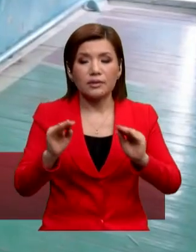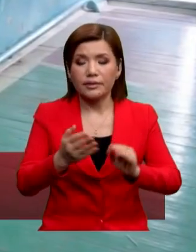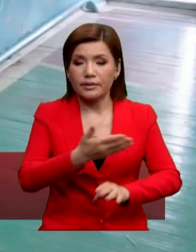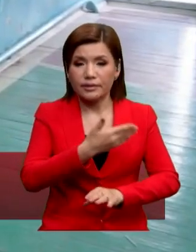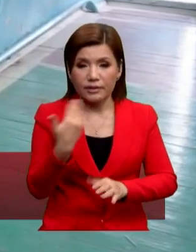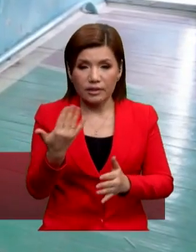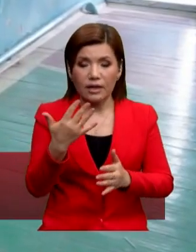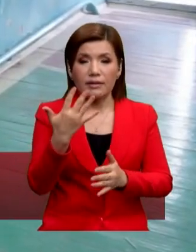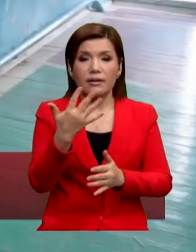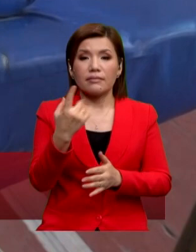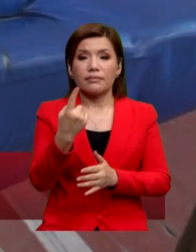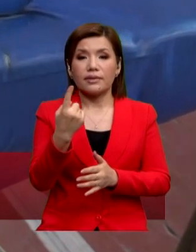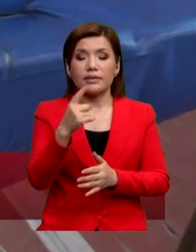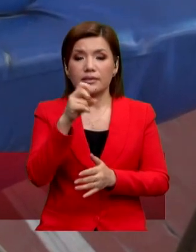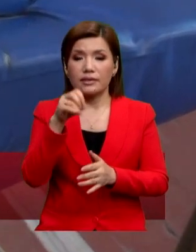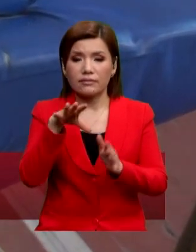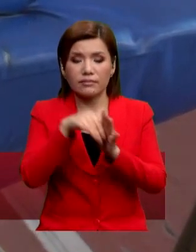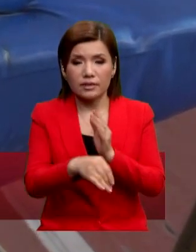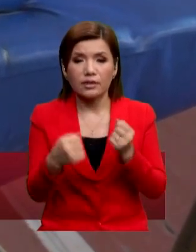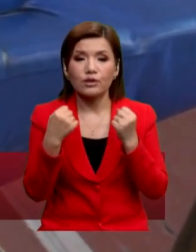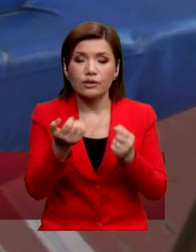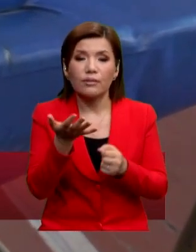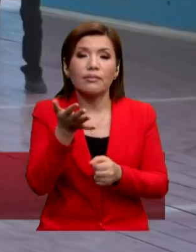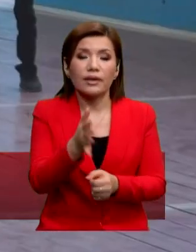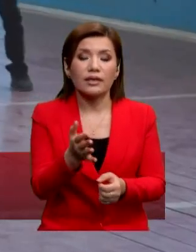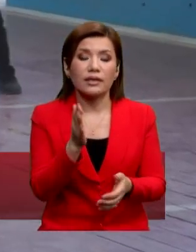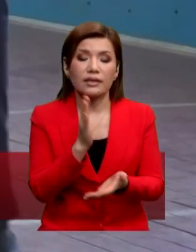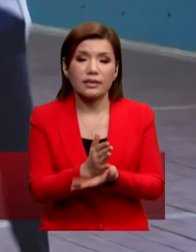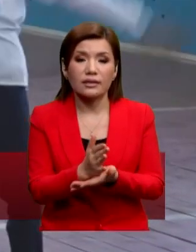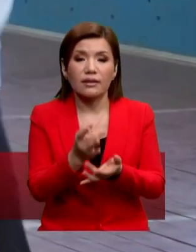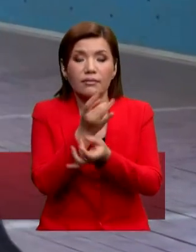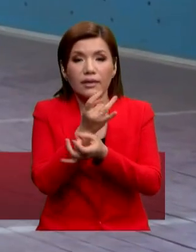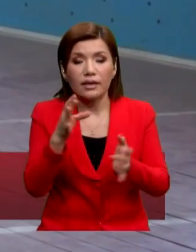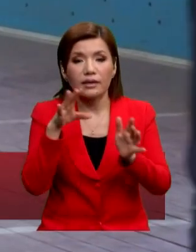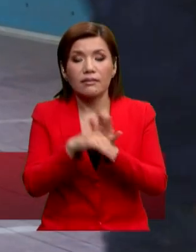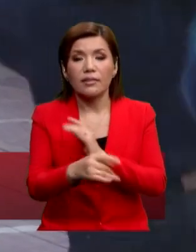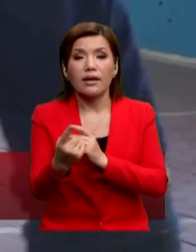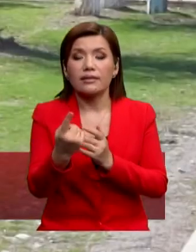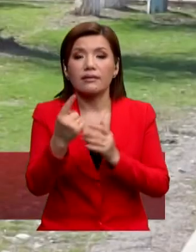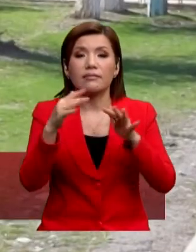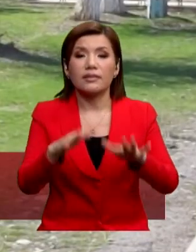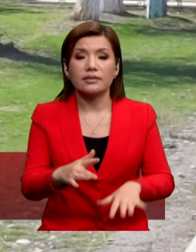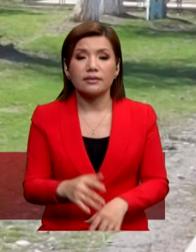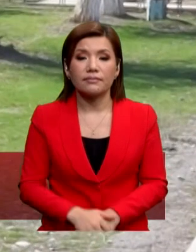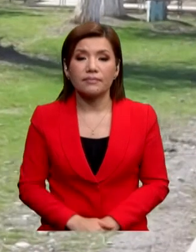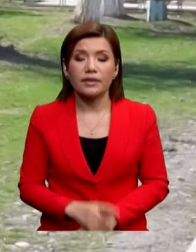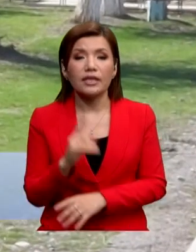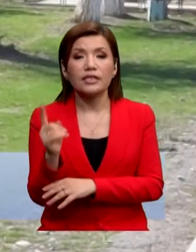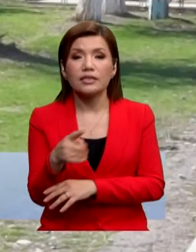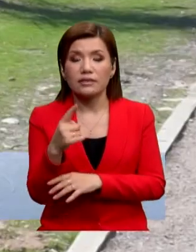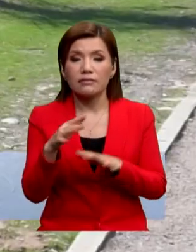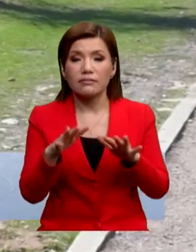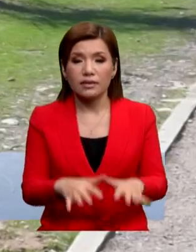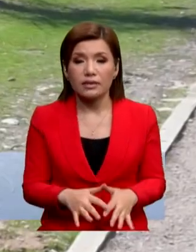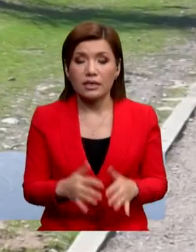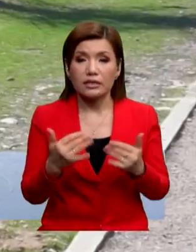бір залда 5 спорт түрі бар. Ал мектеп сахнасы болса ауылдағы мәдени шара өтетін жалғыз орын. 40 жылдан бері бізде мәдениет ошағы